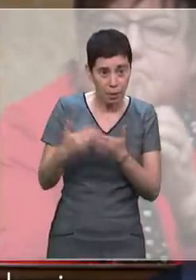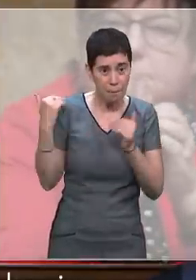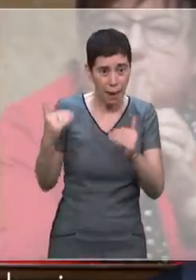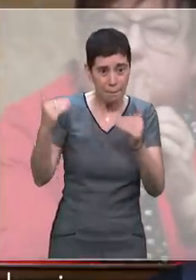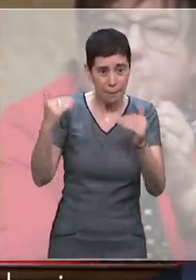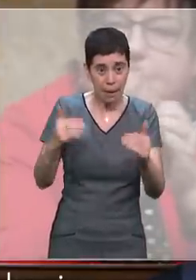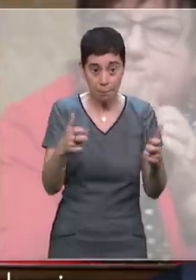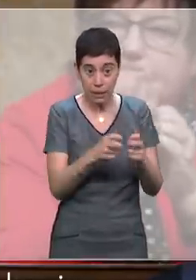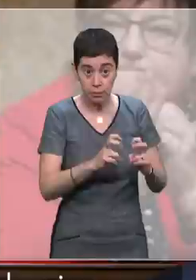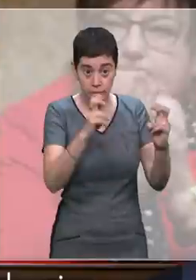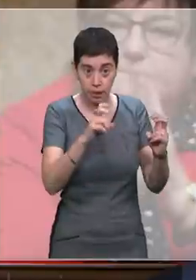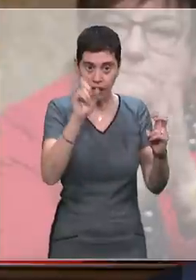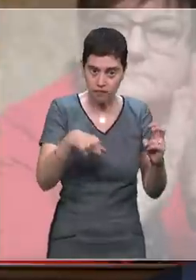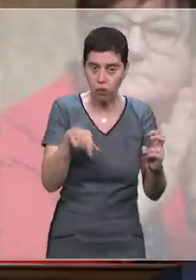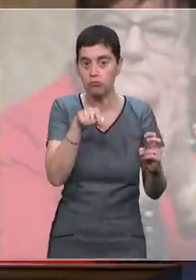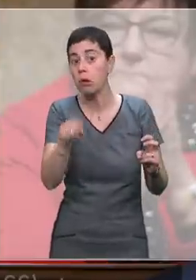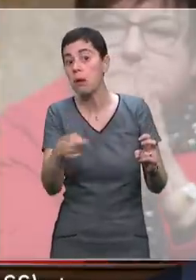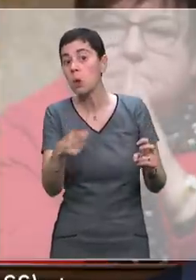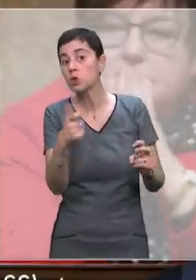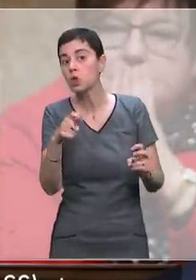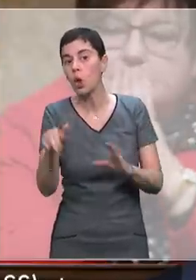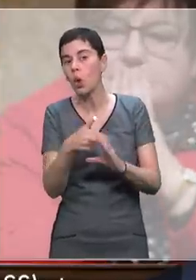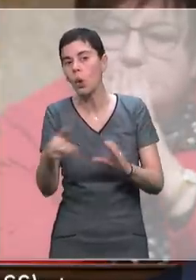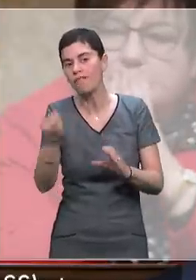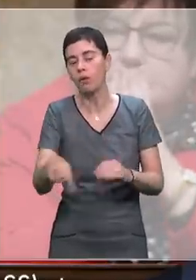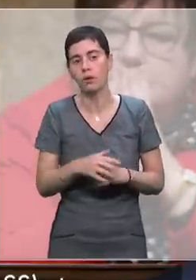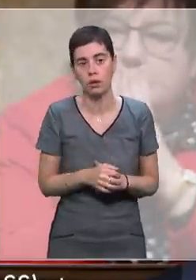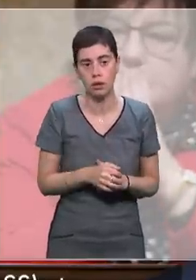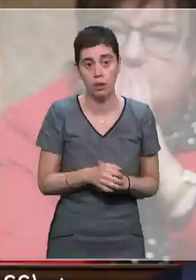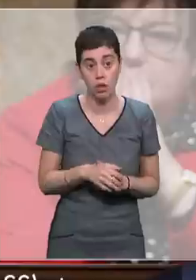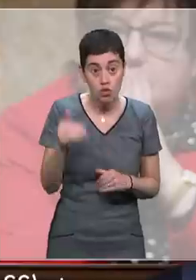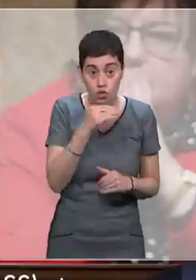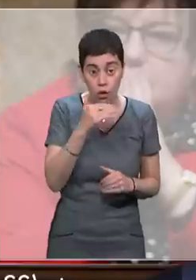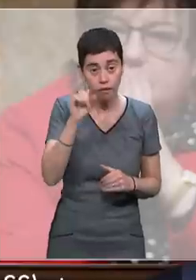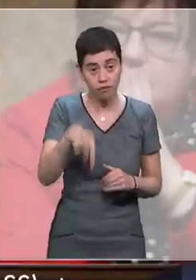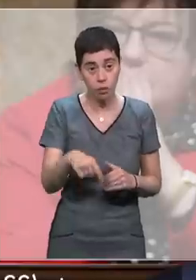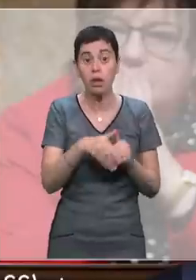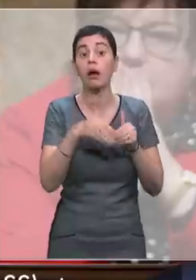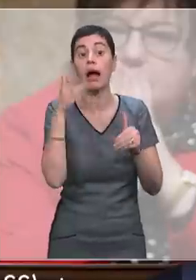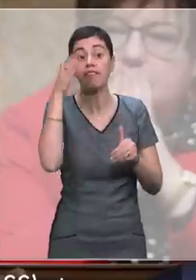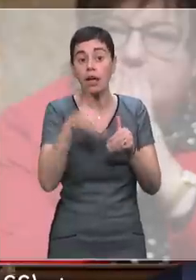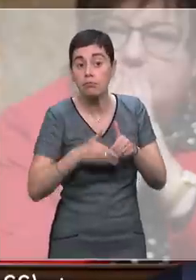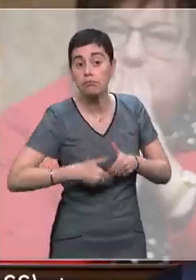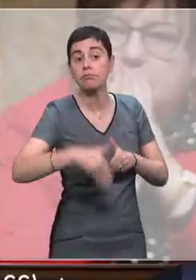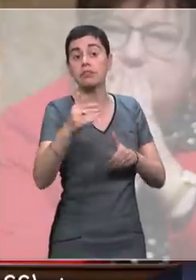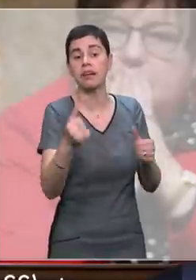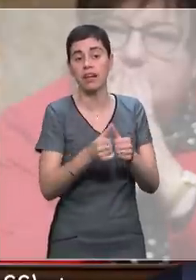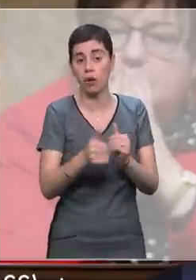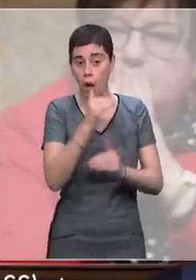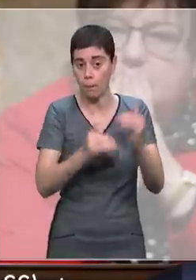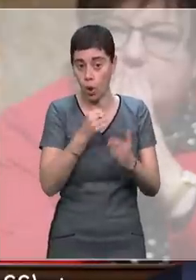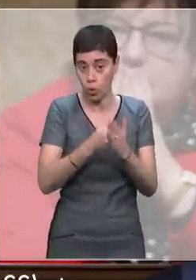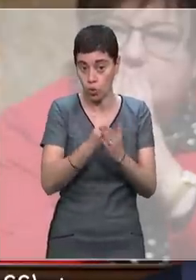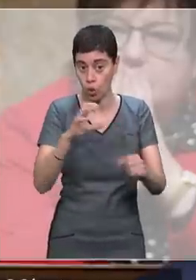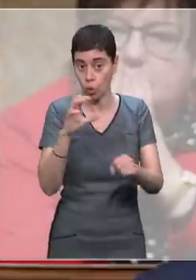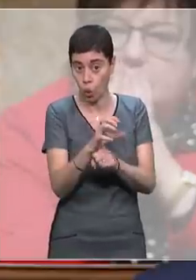elle doit passer à 200 euros. Cette prime, c'est l'urgence. Et qu'allez-vous faire pour le long terme ? Le grand plan de lutte contre la